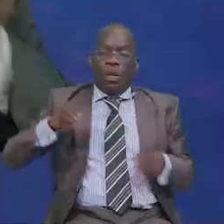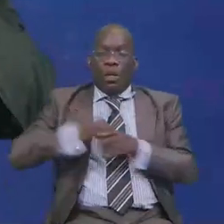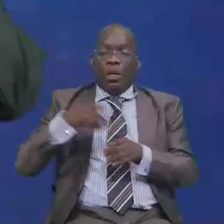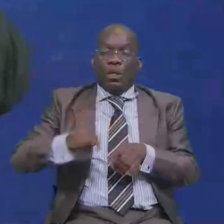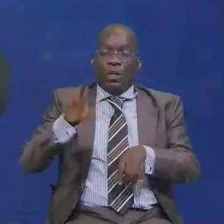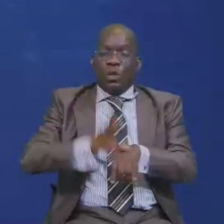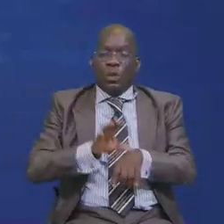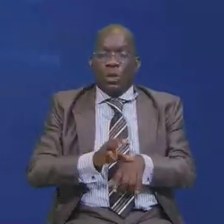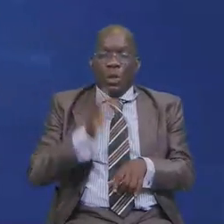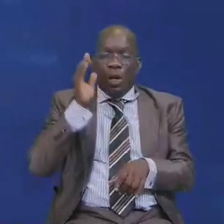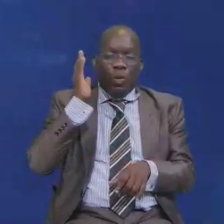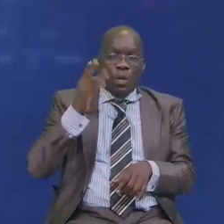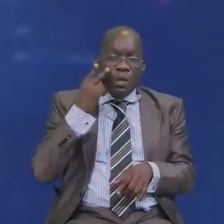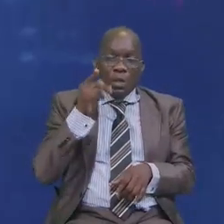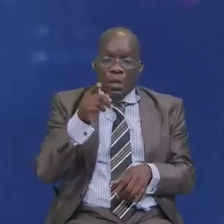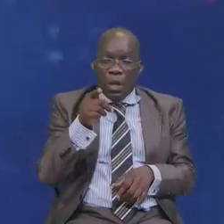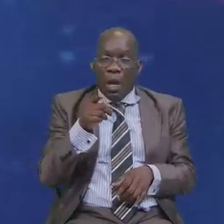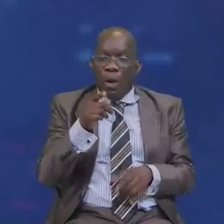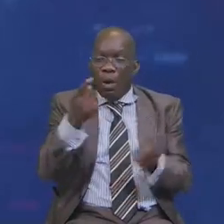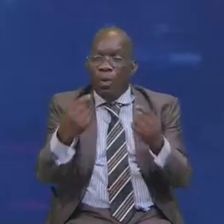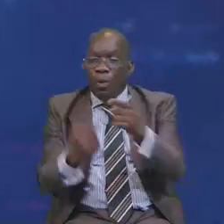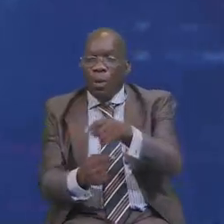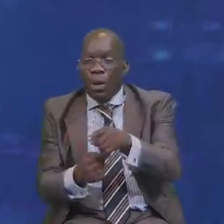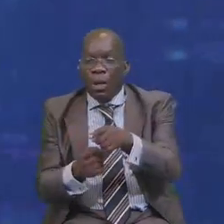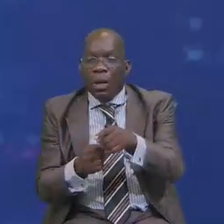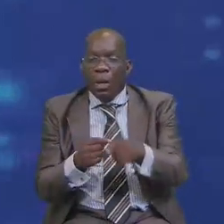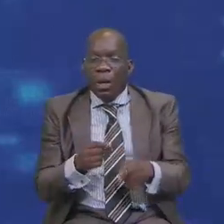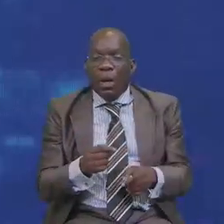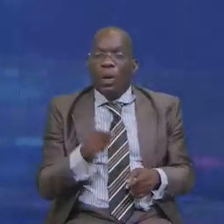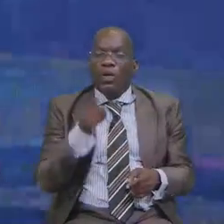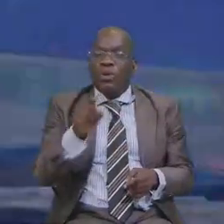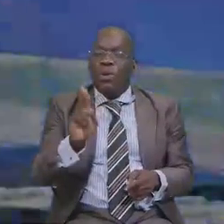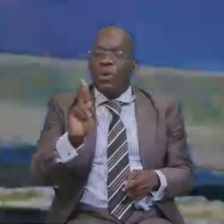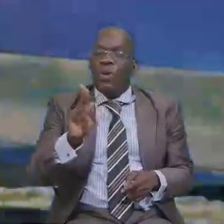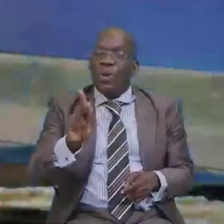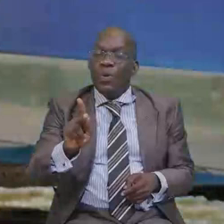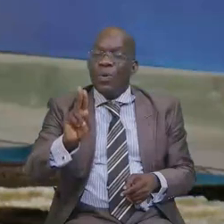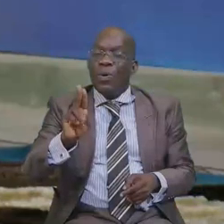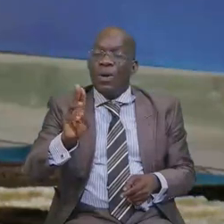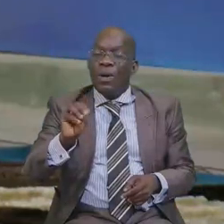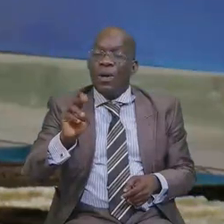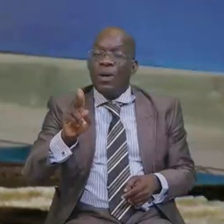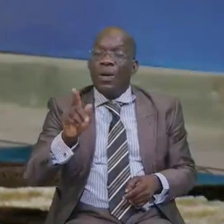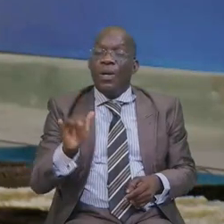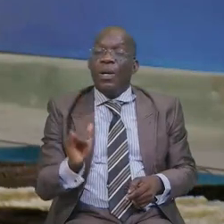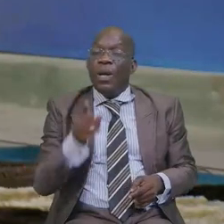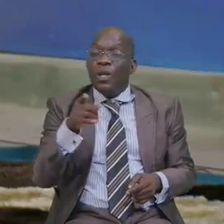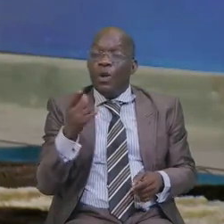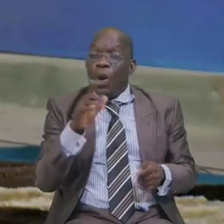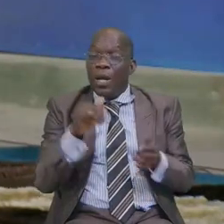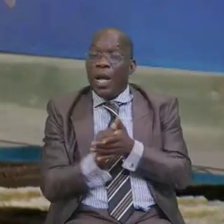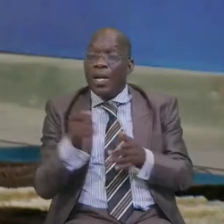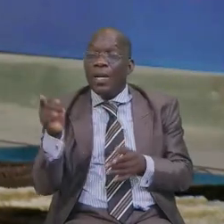Certains viennent pour dire, est-ce que c'est toi, Koumoui? J'ai dit oui, c'est moi. C'est toi qu'on a annoncé